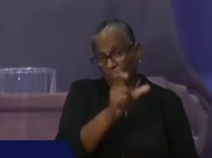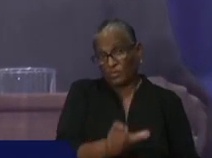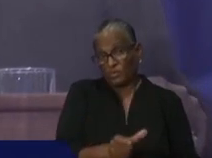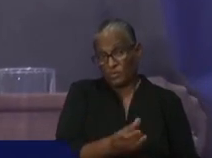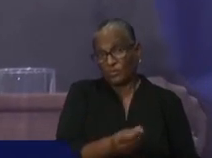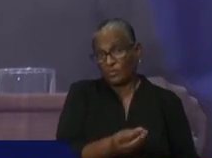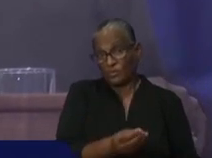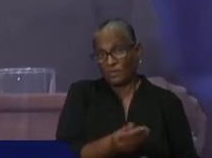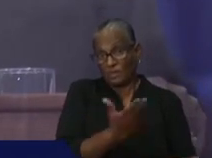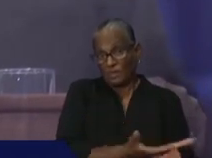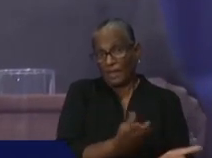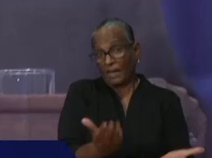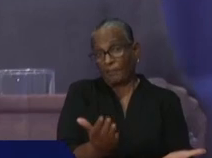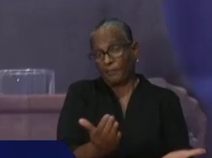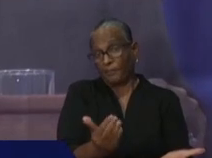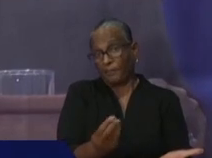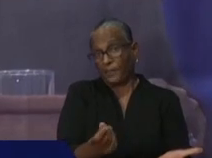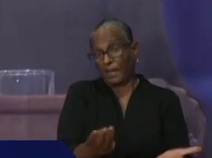ook eisen van jou,